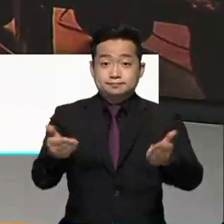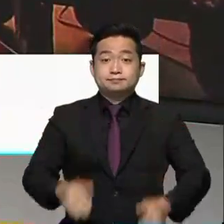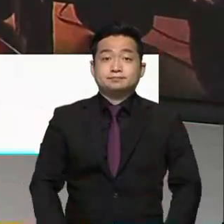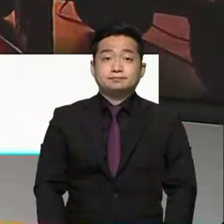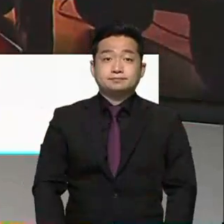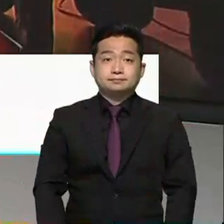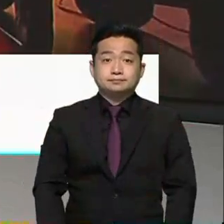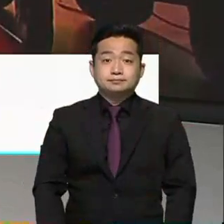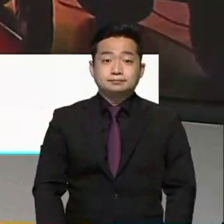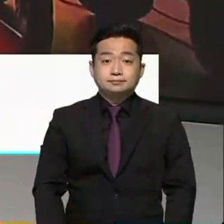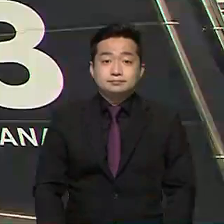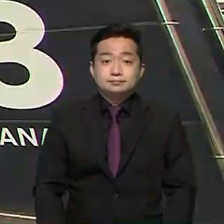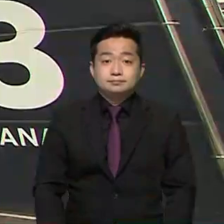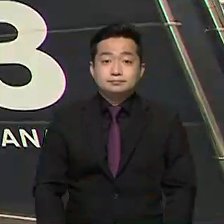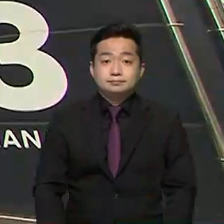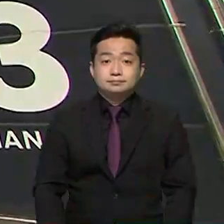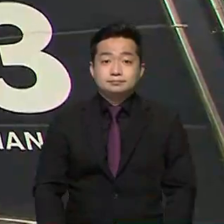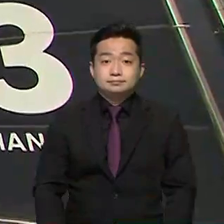다녀왔습니다.